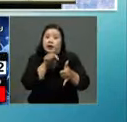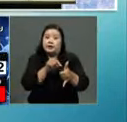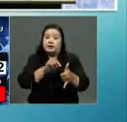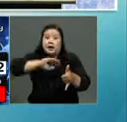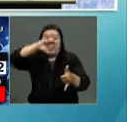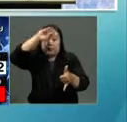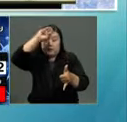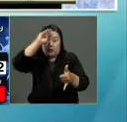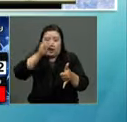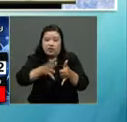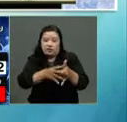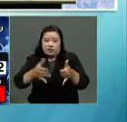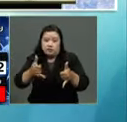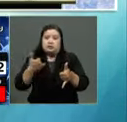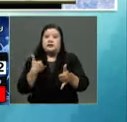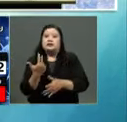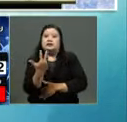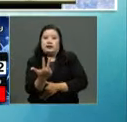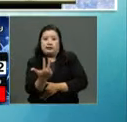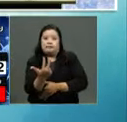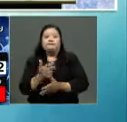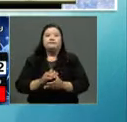สัมผัสผู้ป่วยที่เป็นผู้ป่วยยืนยันนะรายก่อนหน้า3